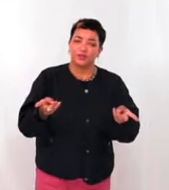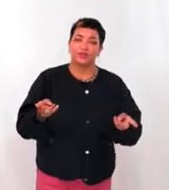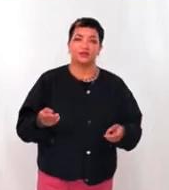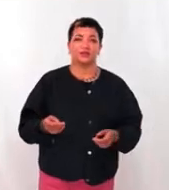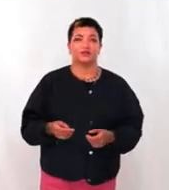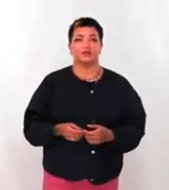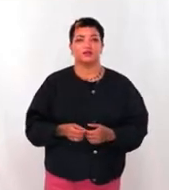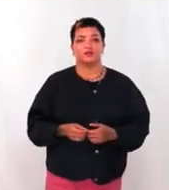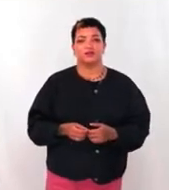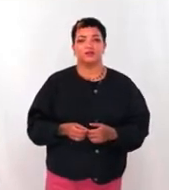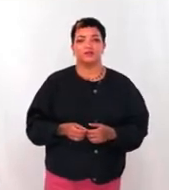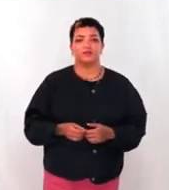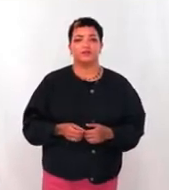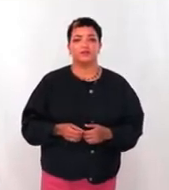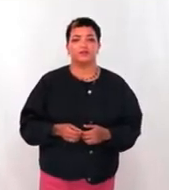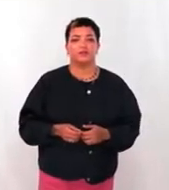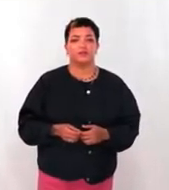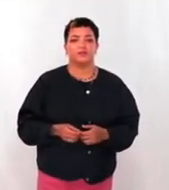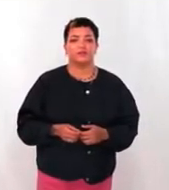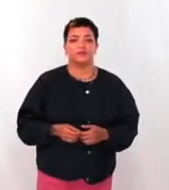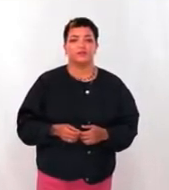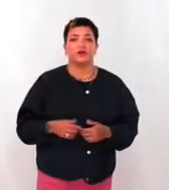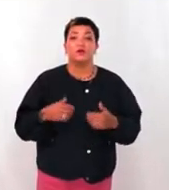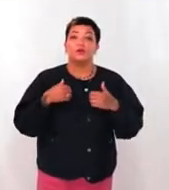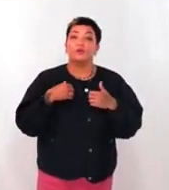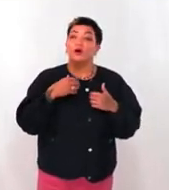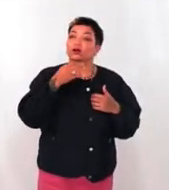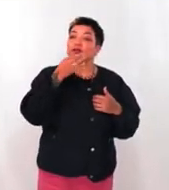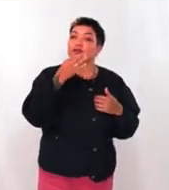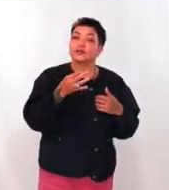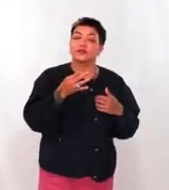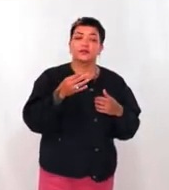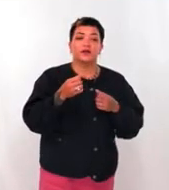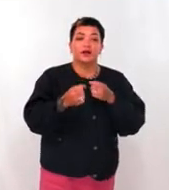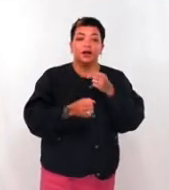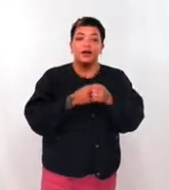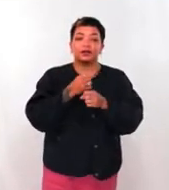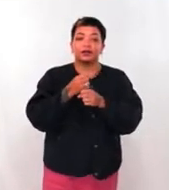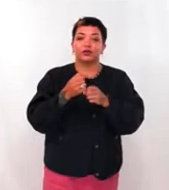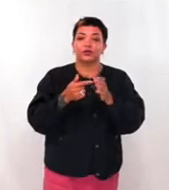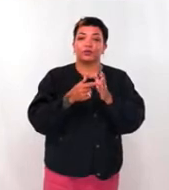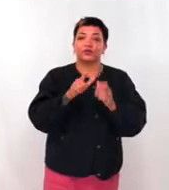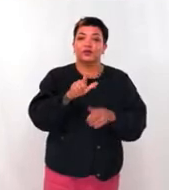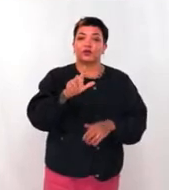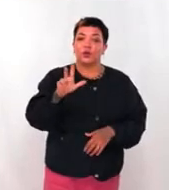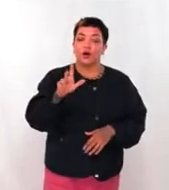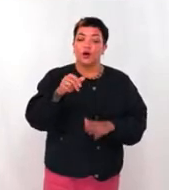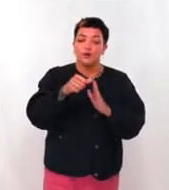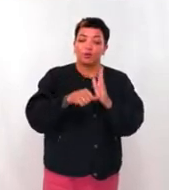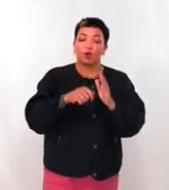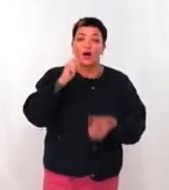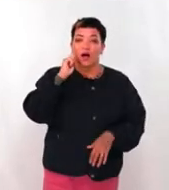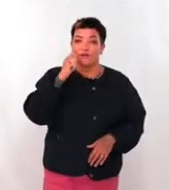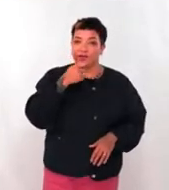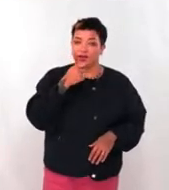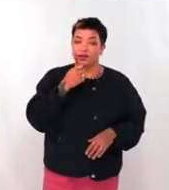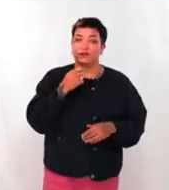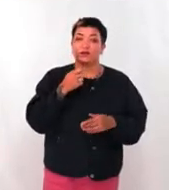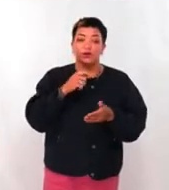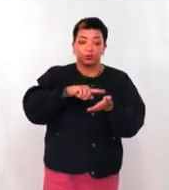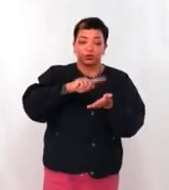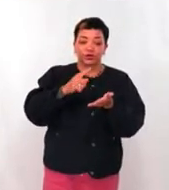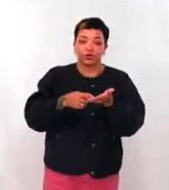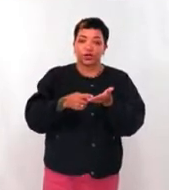je vous mentionne le fait qu'en avril 2023, nous vous proposions un budget